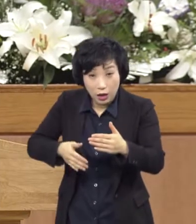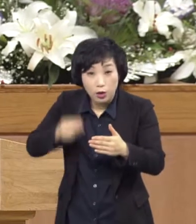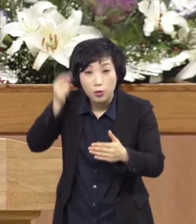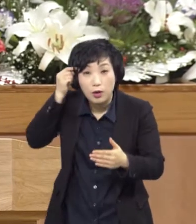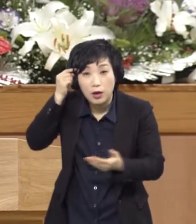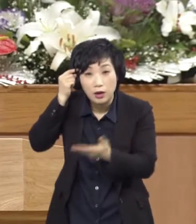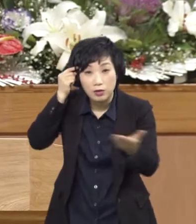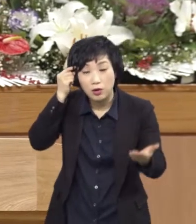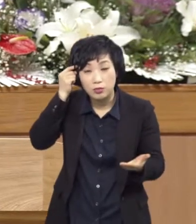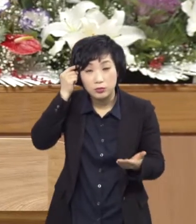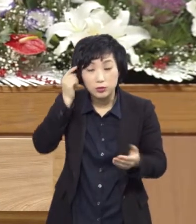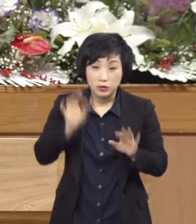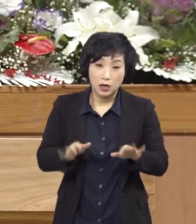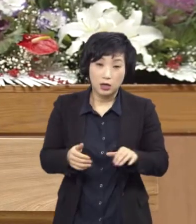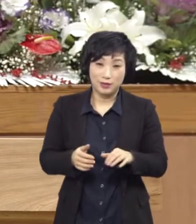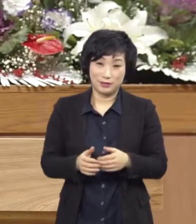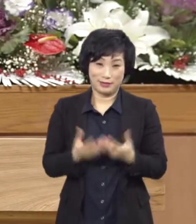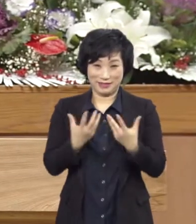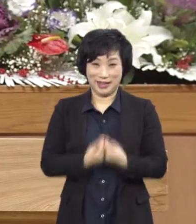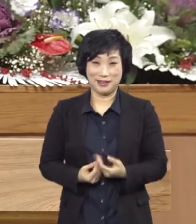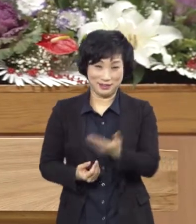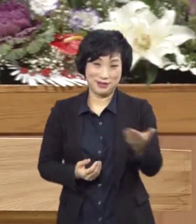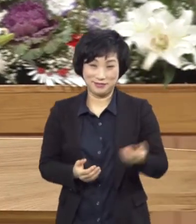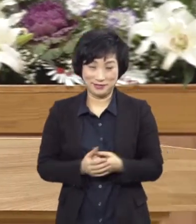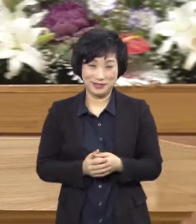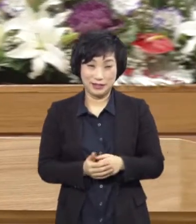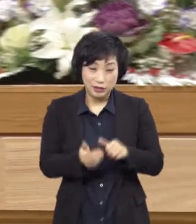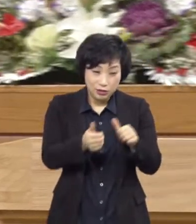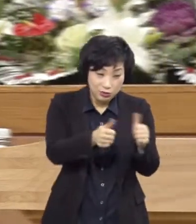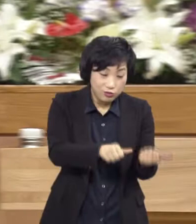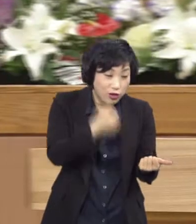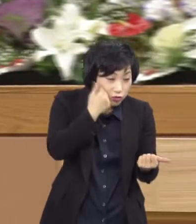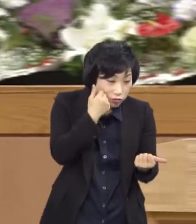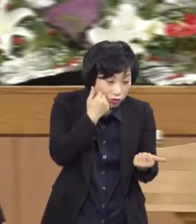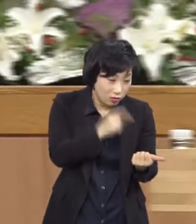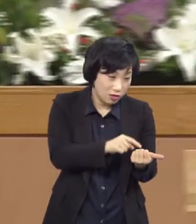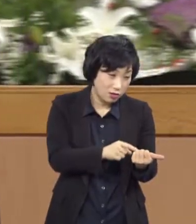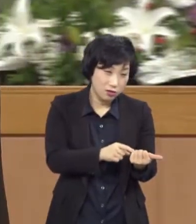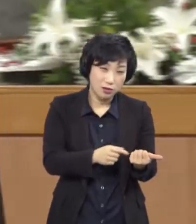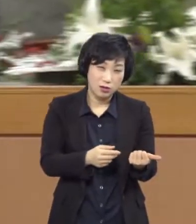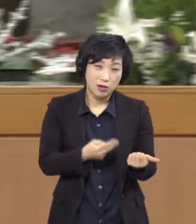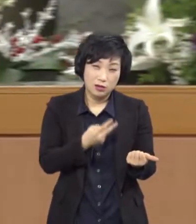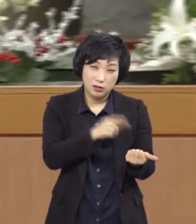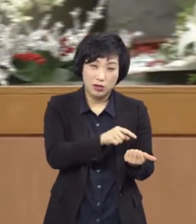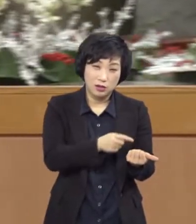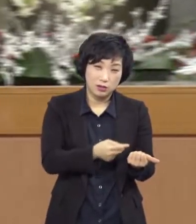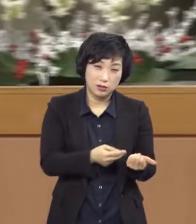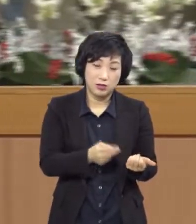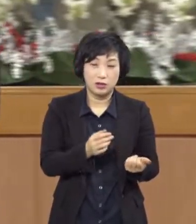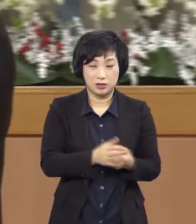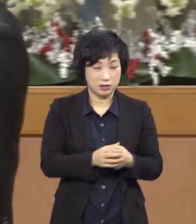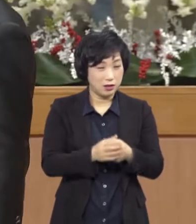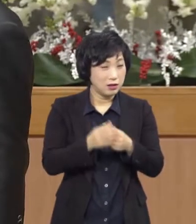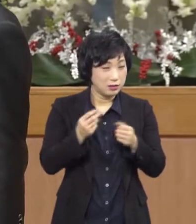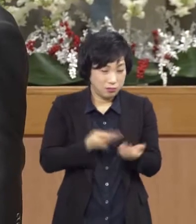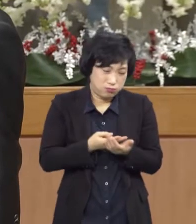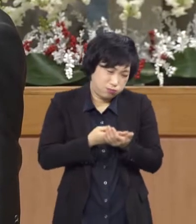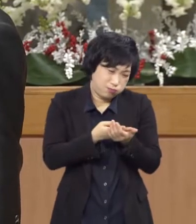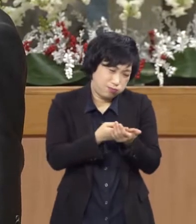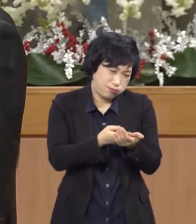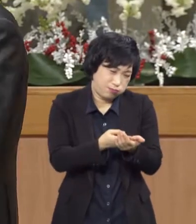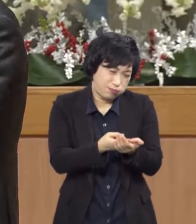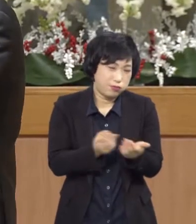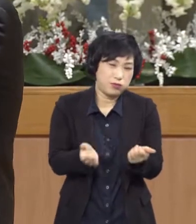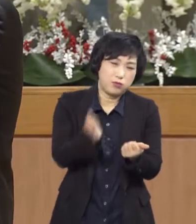그러느냐? 죽은 송장은 아무리 메고 무덤으로 가도 한 거가